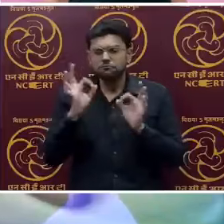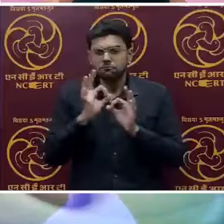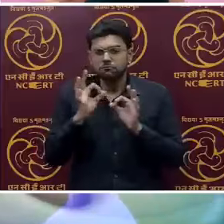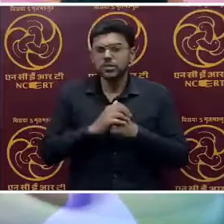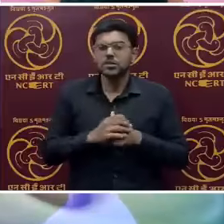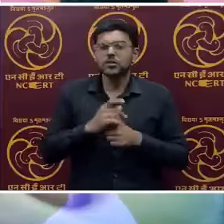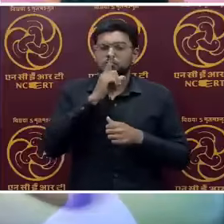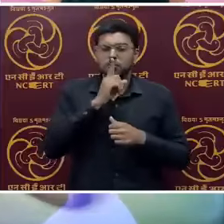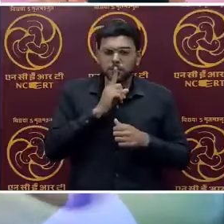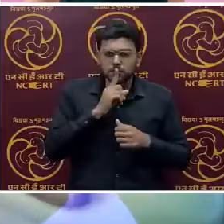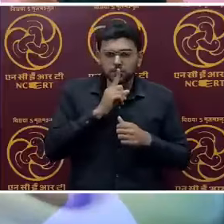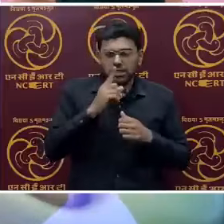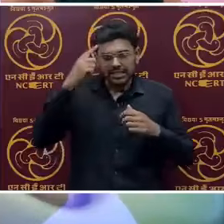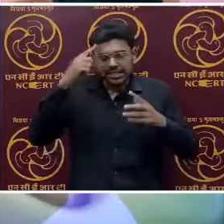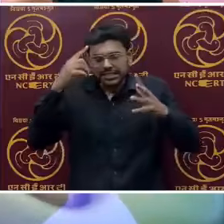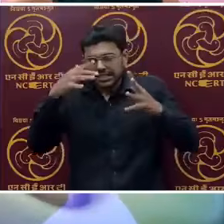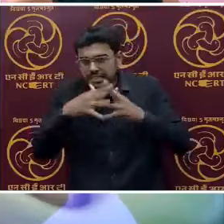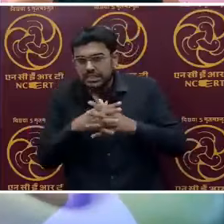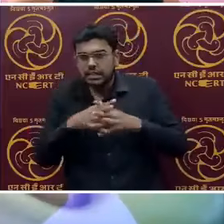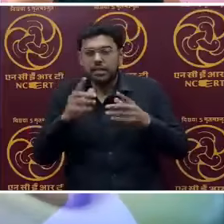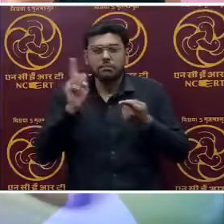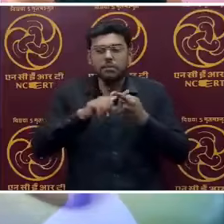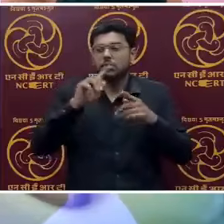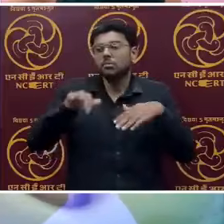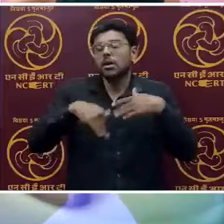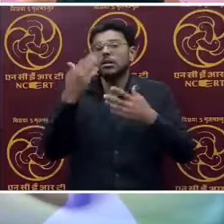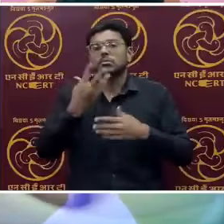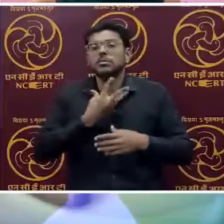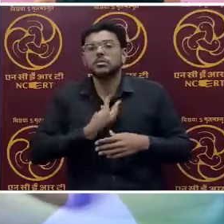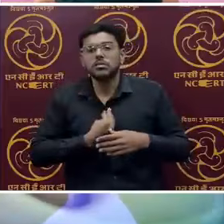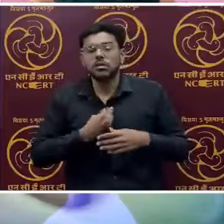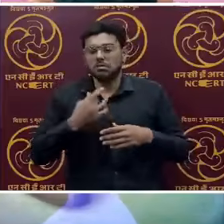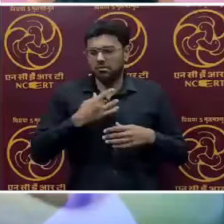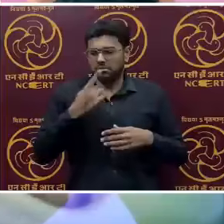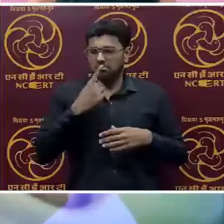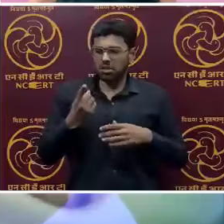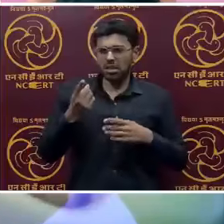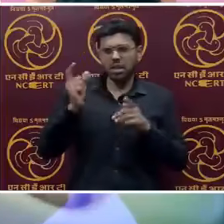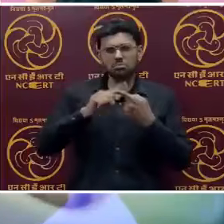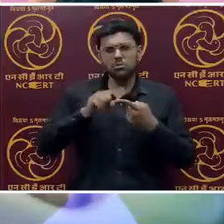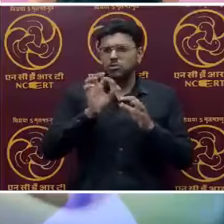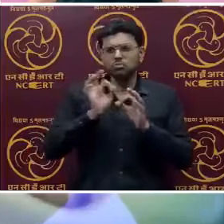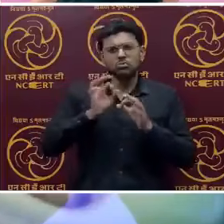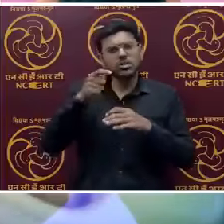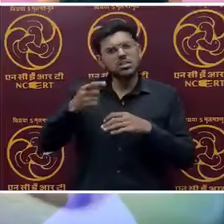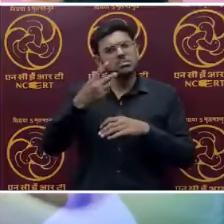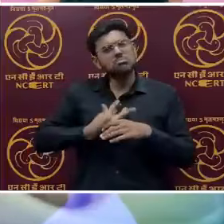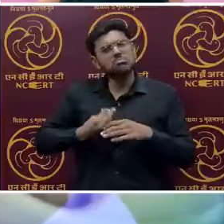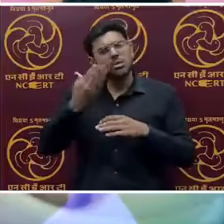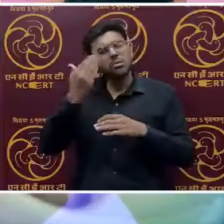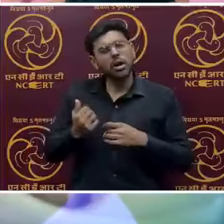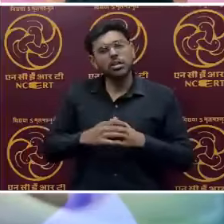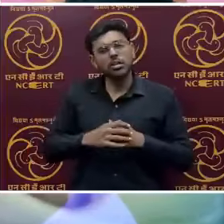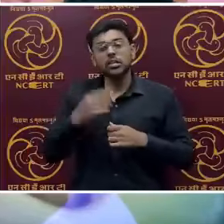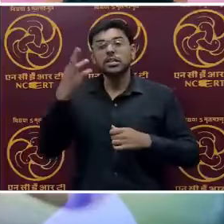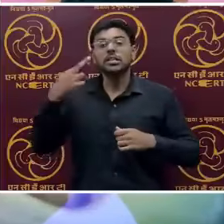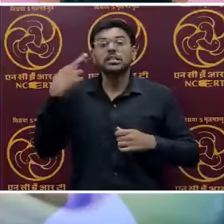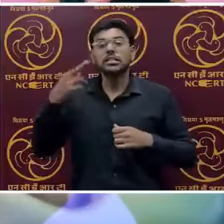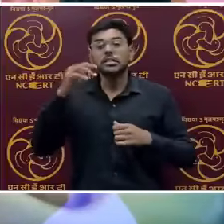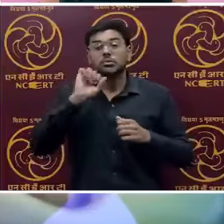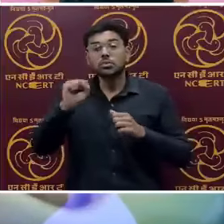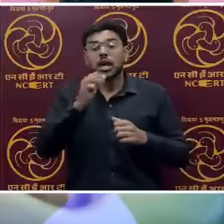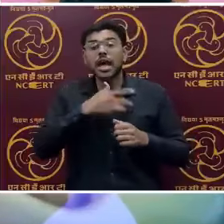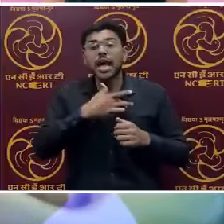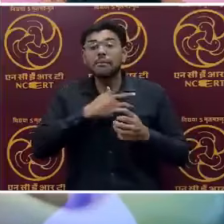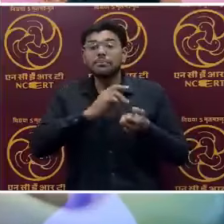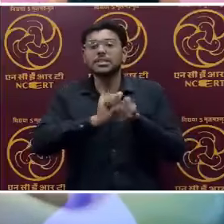they will be very distressed. Afterwards, they may have a meltdown. और हम सोचेंगे कुछ तो नहीं हुआ था, क्यों ऐसा कर रहा है? But because the change